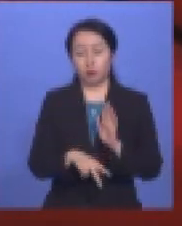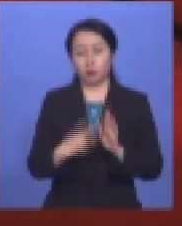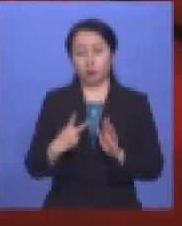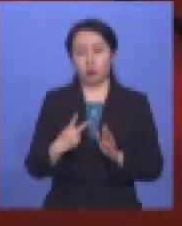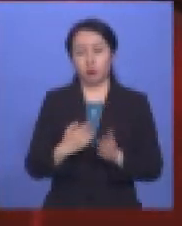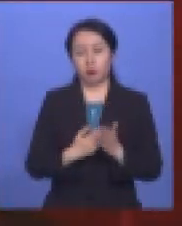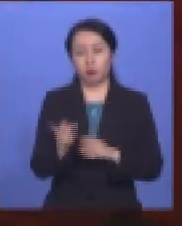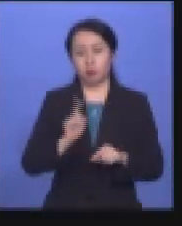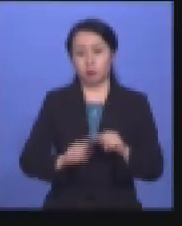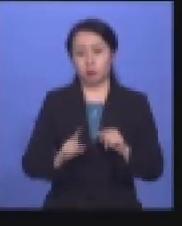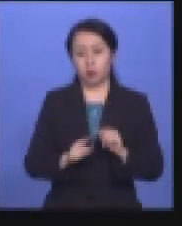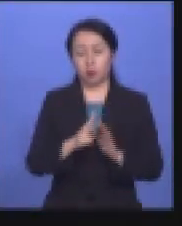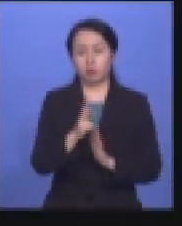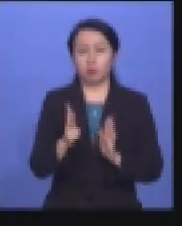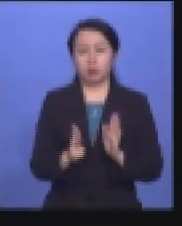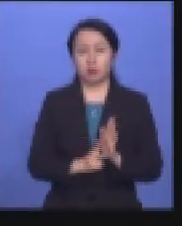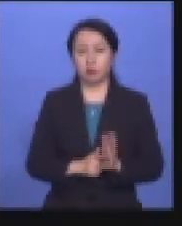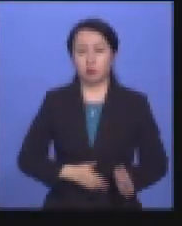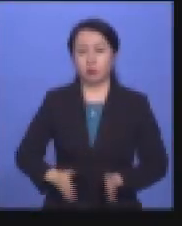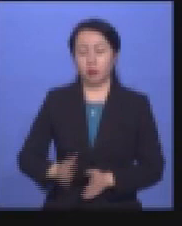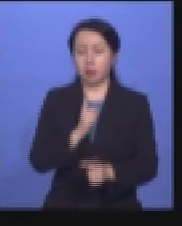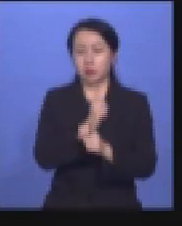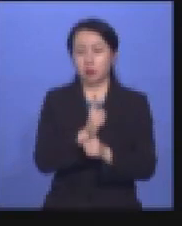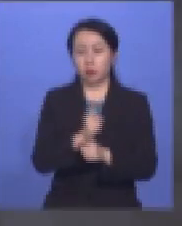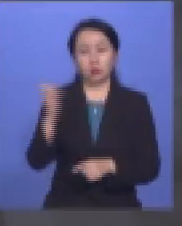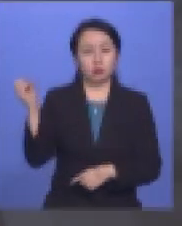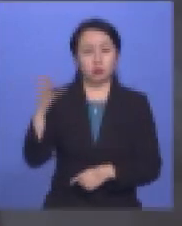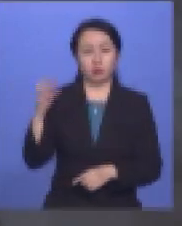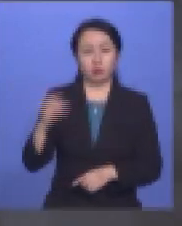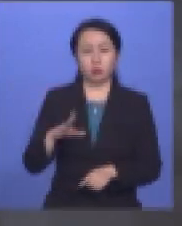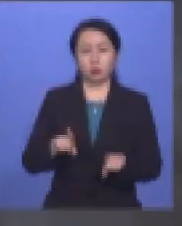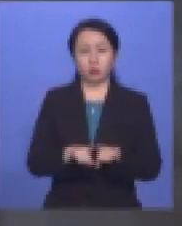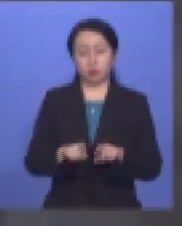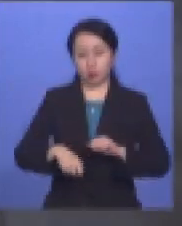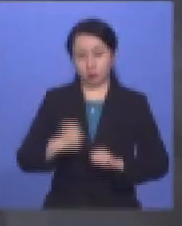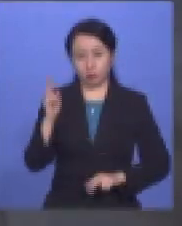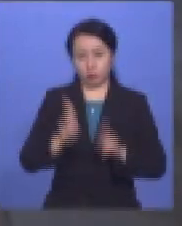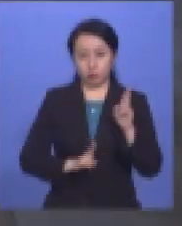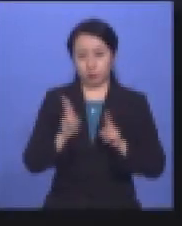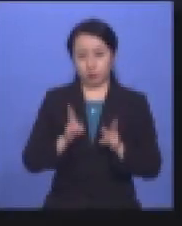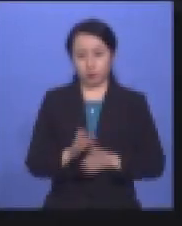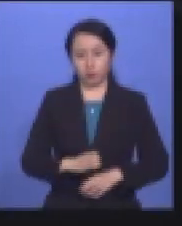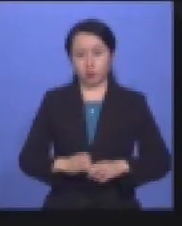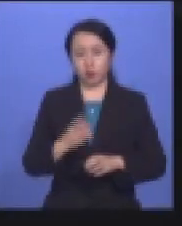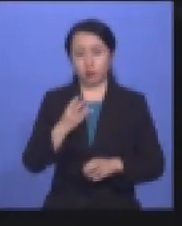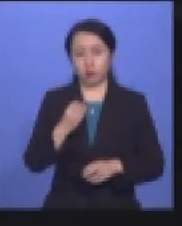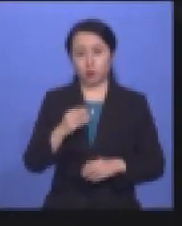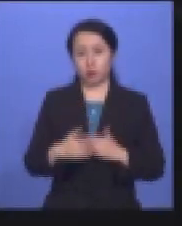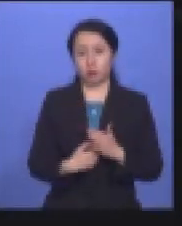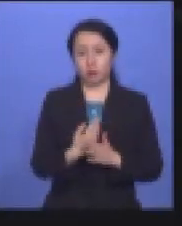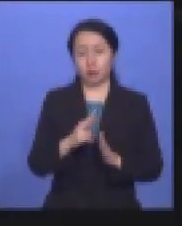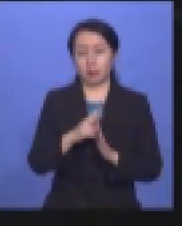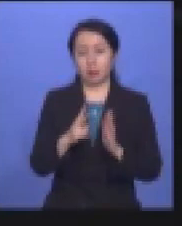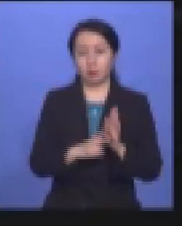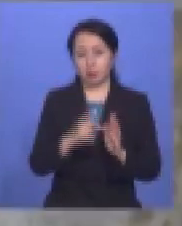факта превышения скорости 18 проездов на запрещающий сигнал светофора и столько же нарушений правил маневрирования Кроме того установлено